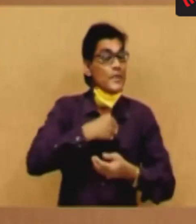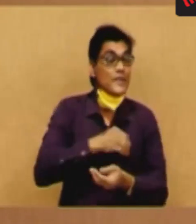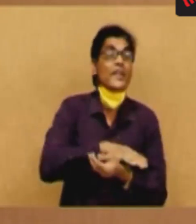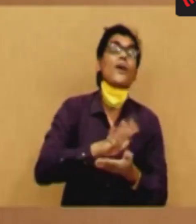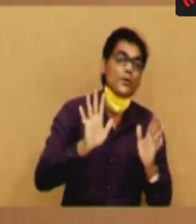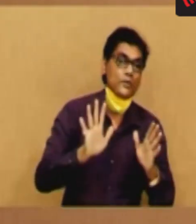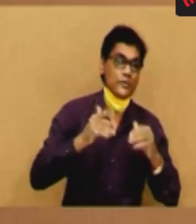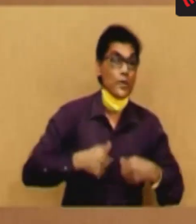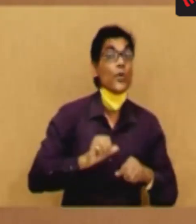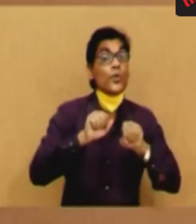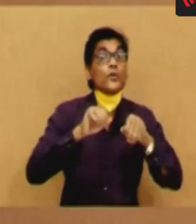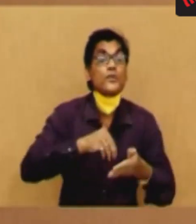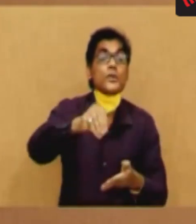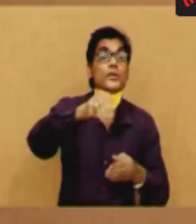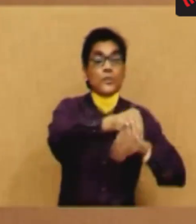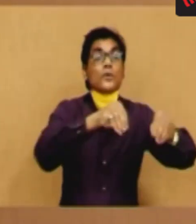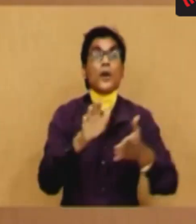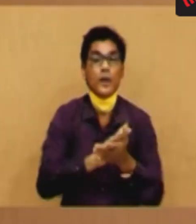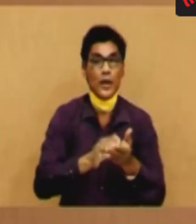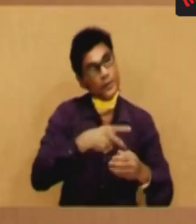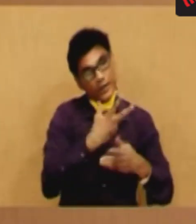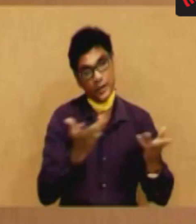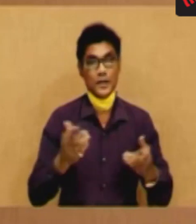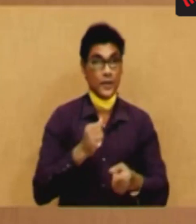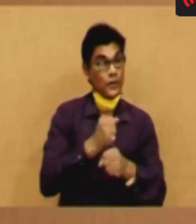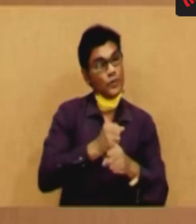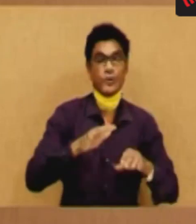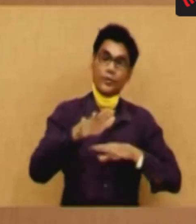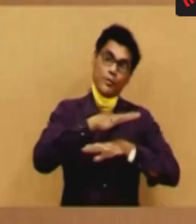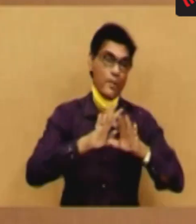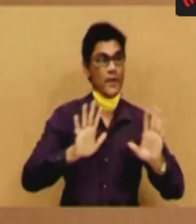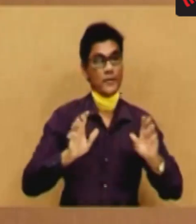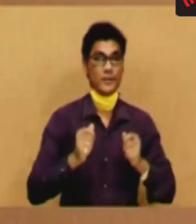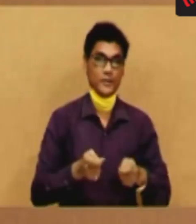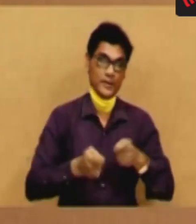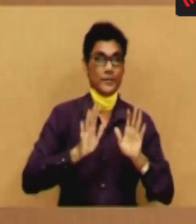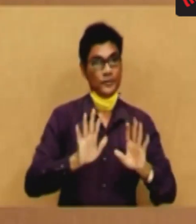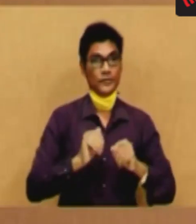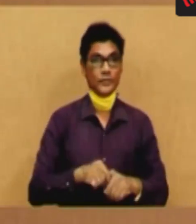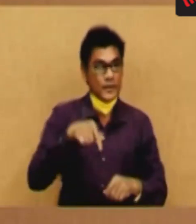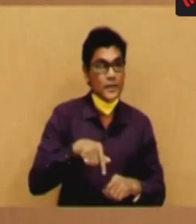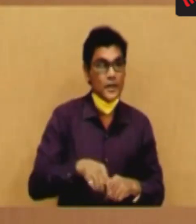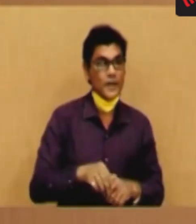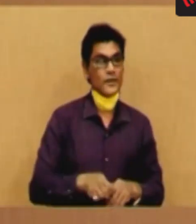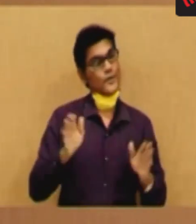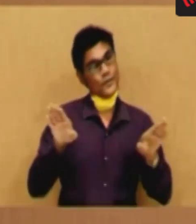करा दरकार कोठी जीवा दरकार कौन करा दरकार से सबू सरकार व्यवस्था करिवे एतिकरे आज